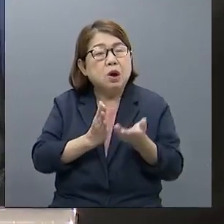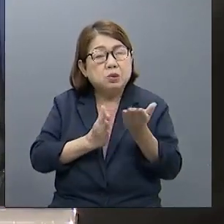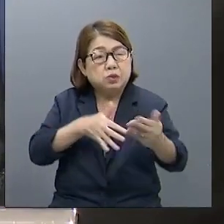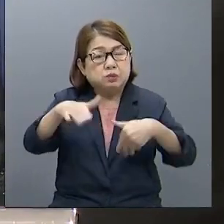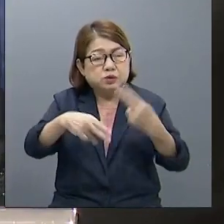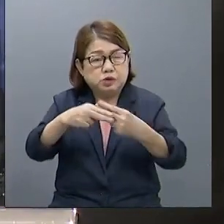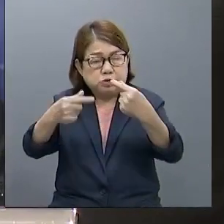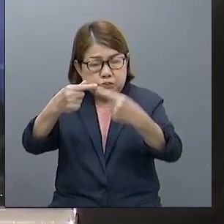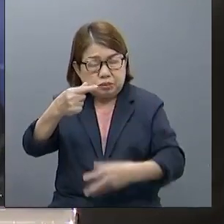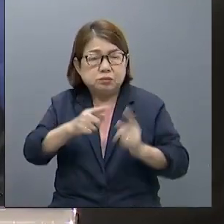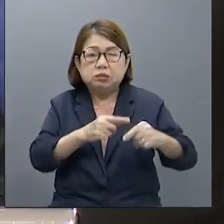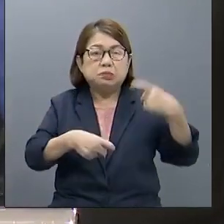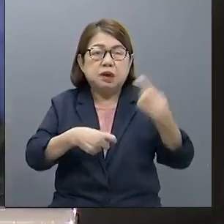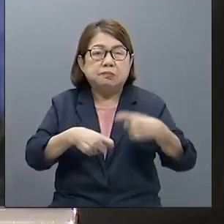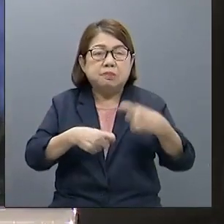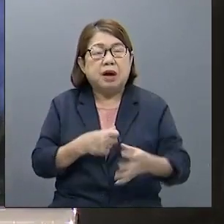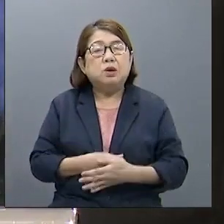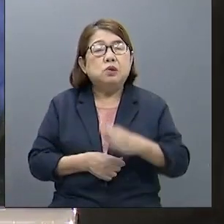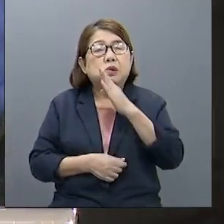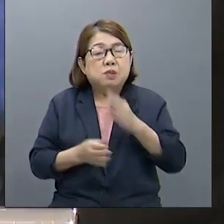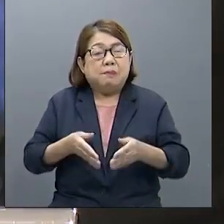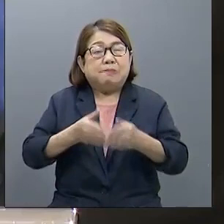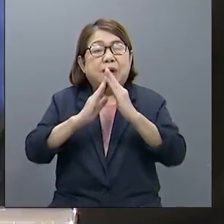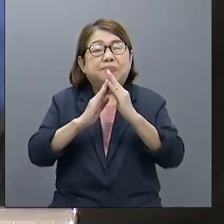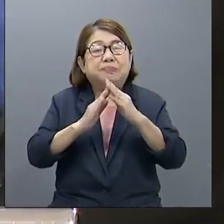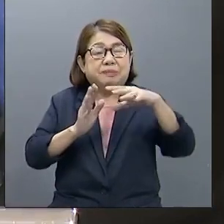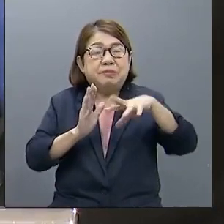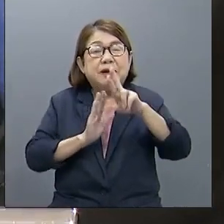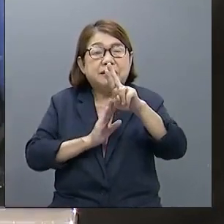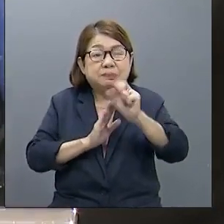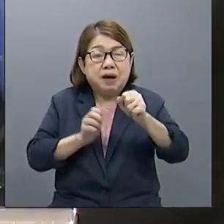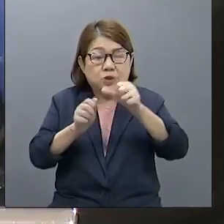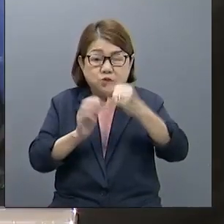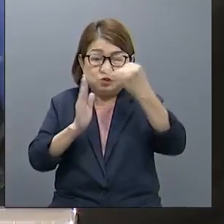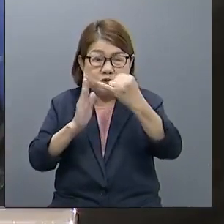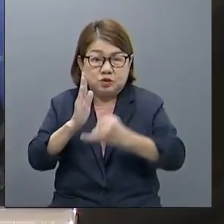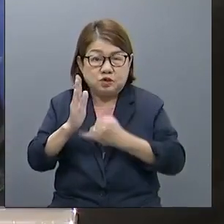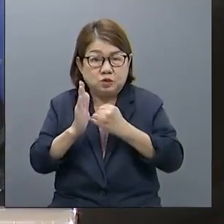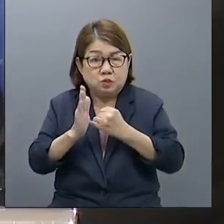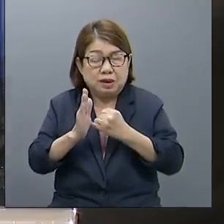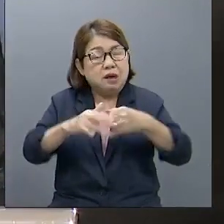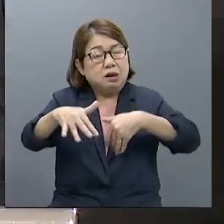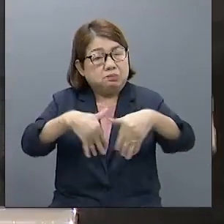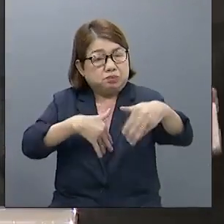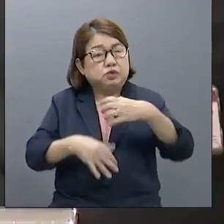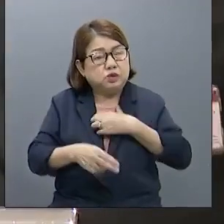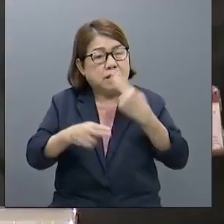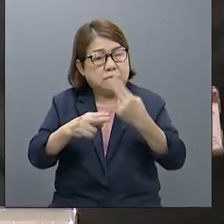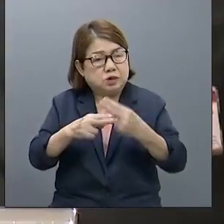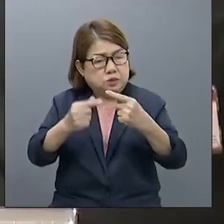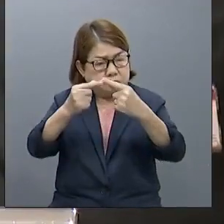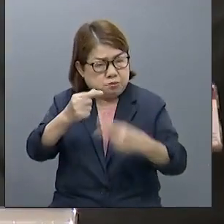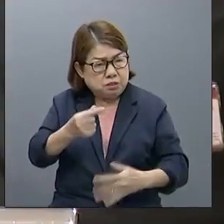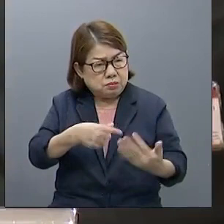จากนี้ไปถ้ามีรัฐบาลจังหวัดการเข้าชื่อที่จะเสนอกฎหมายของภาคประชาชนจะได้รวดเร็วขึ้น